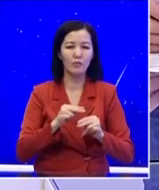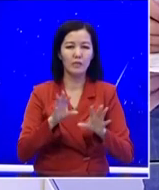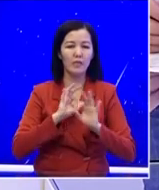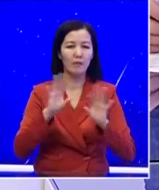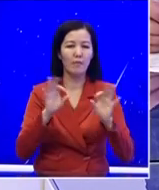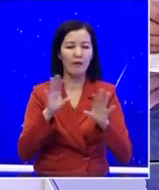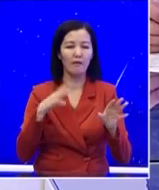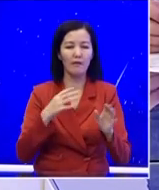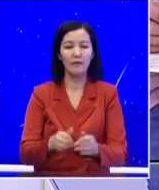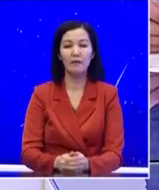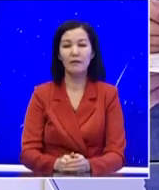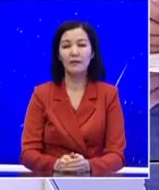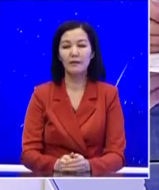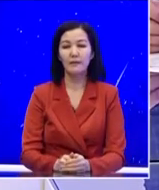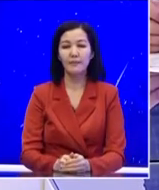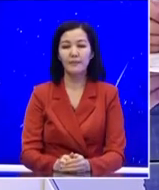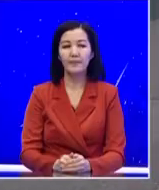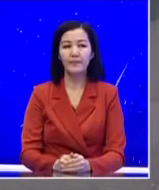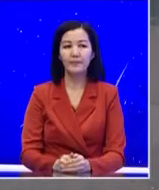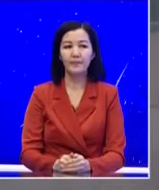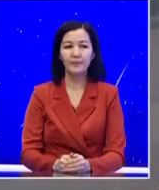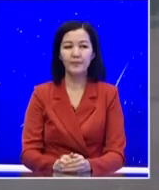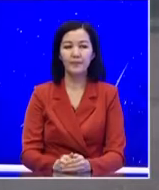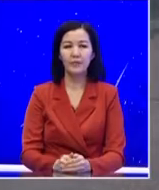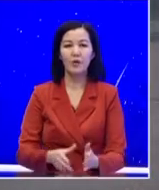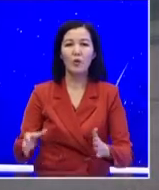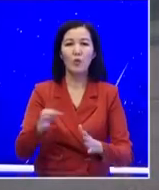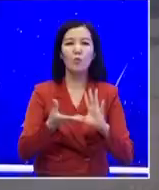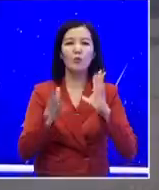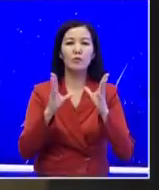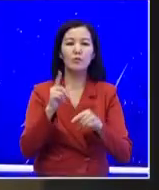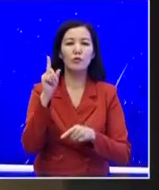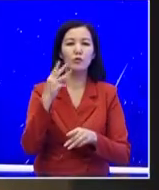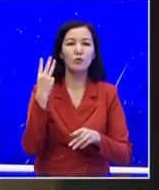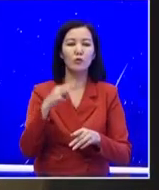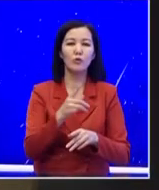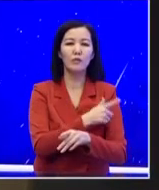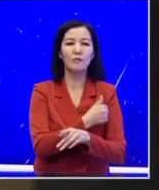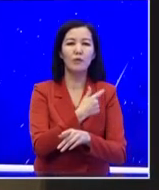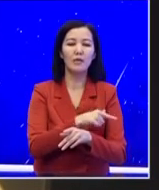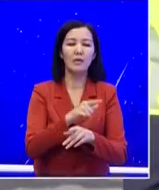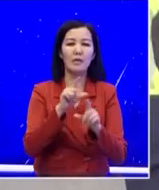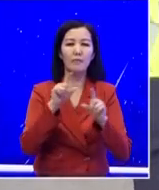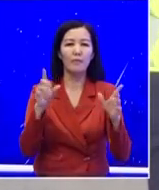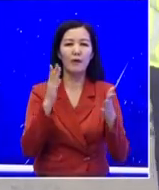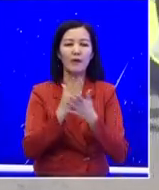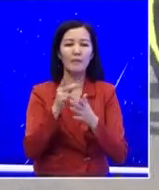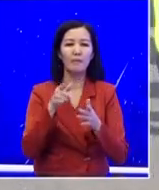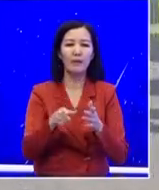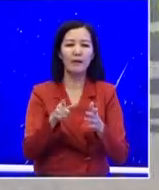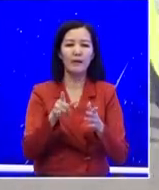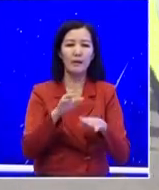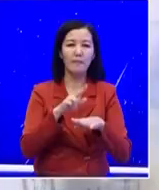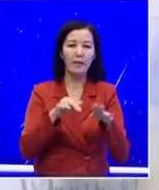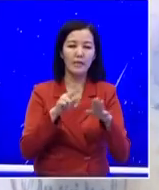атқарылып жатқан жұмыстарды баяндады. Облыс аумағында 131 санитарлық бекет бар. Оған мыңнан аса